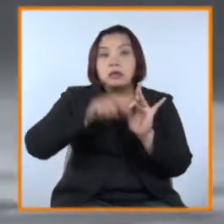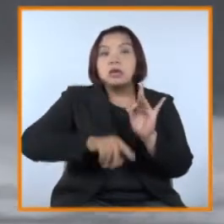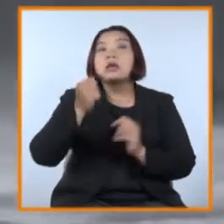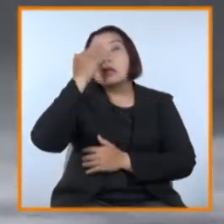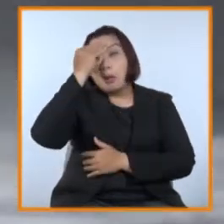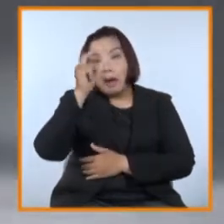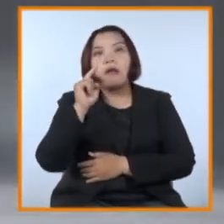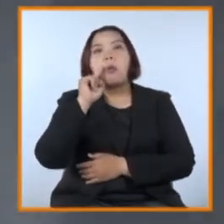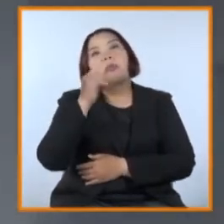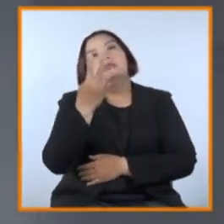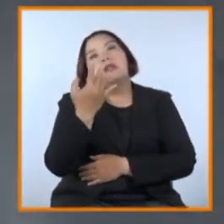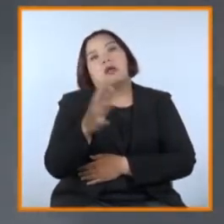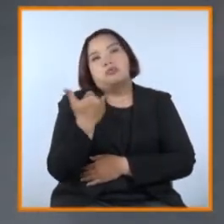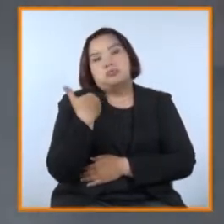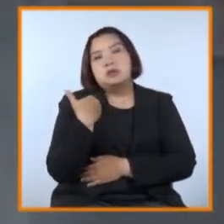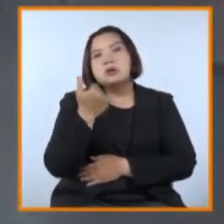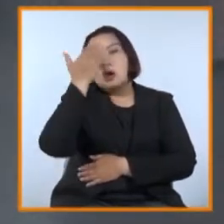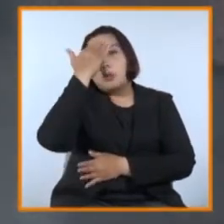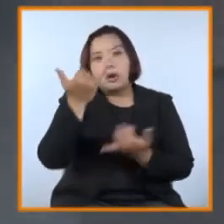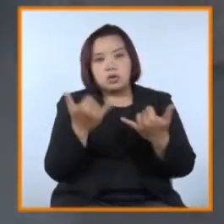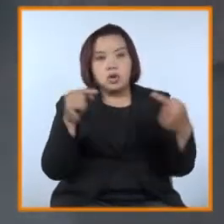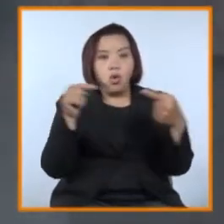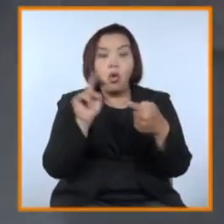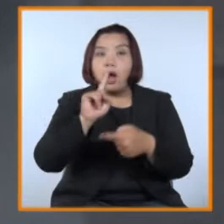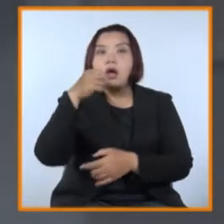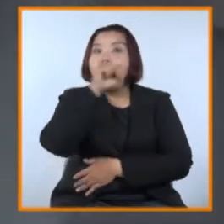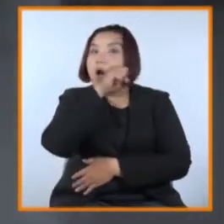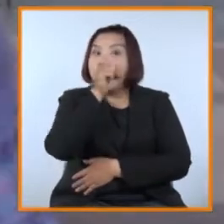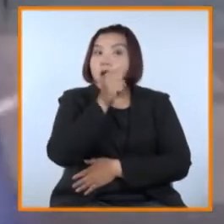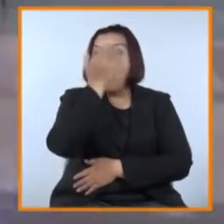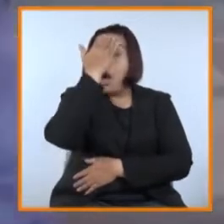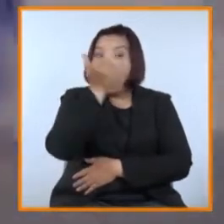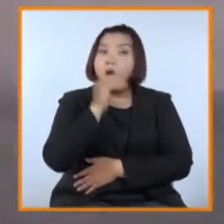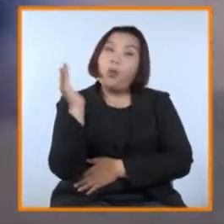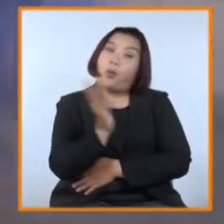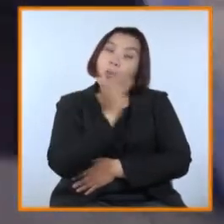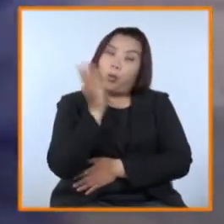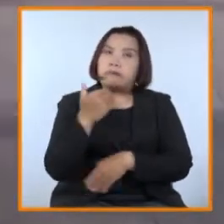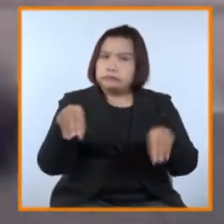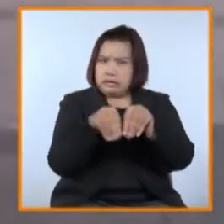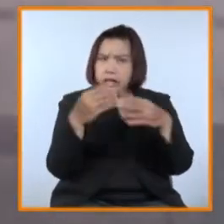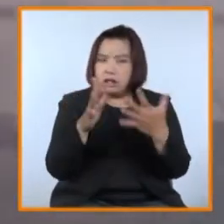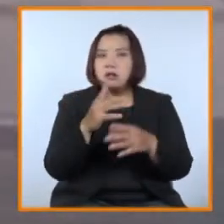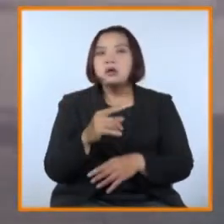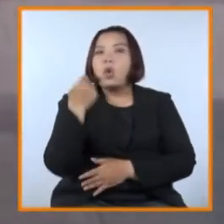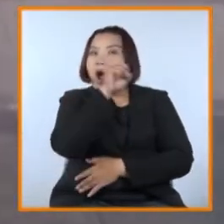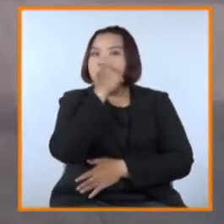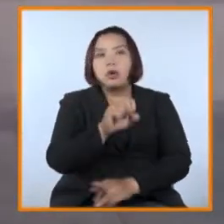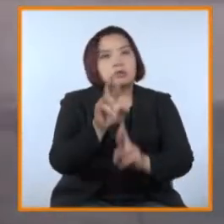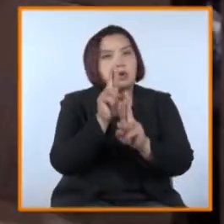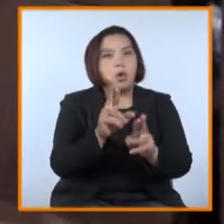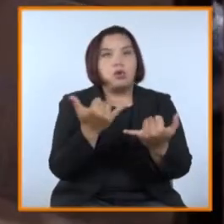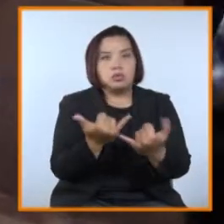นี้เตรียมพัดขึ้นฝั่งในวันนี้แล้วค่ะล่าสุดก็มีรายงานว่าพายุลูกนี้กำลังเคลื่อนตัวเข้าใกล้ไต้หวันมาทุกขณะนะคะทาง